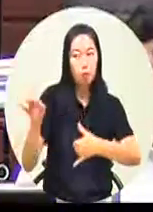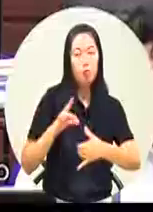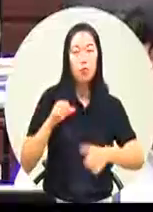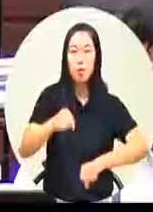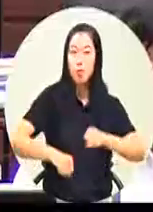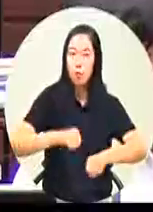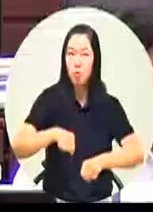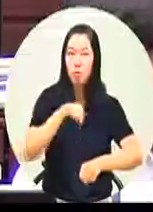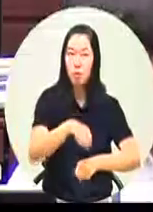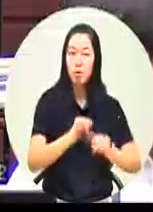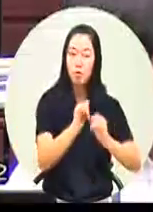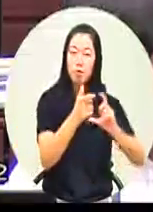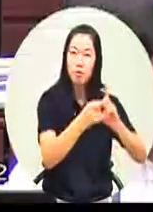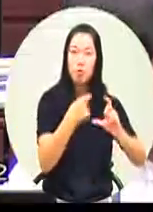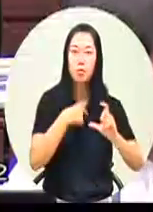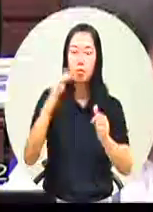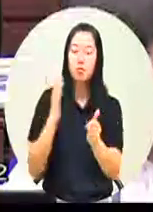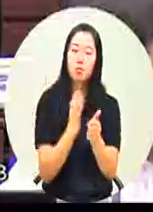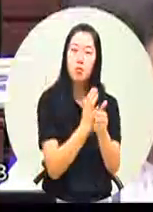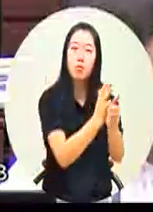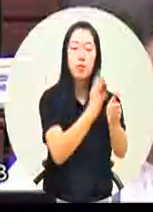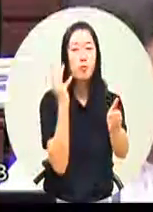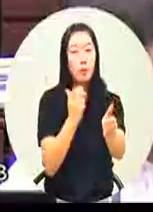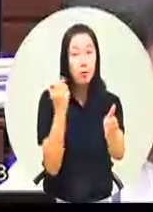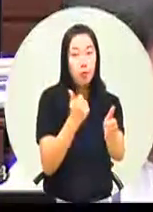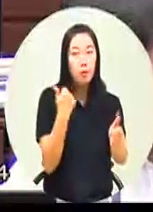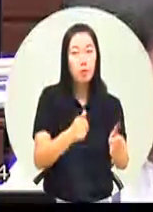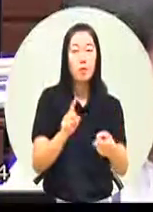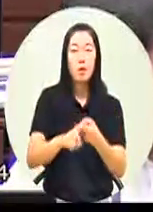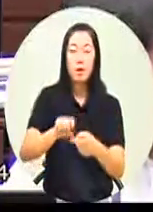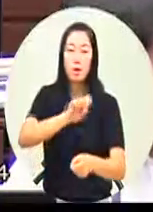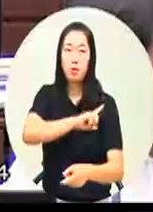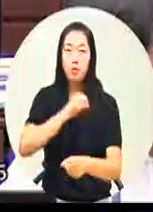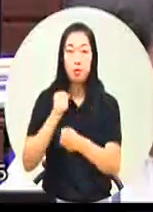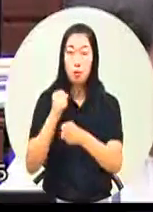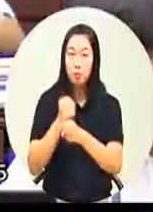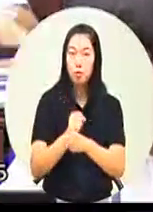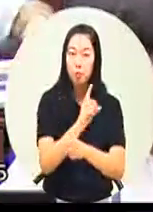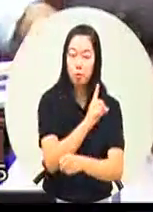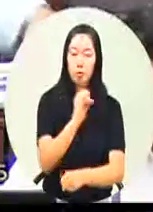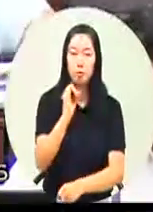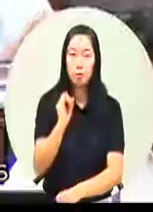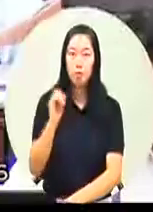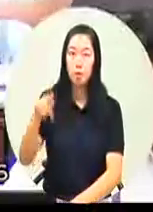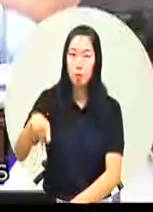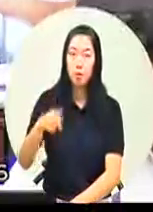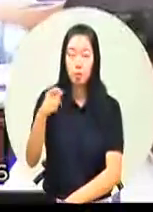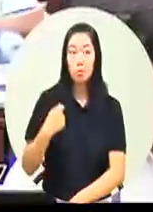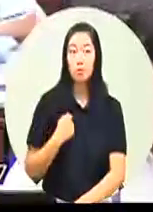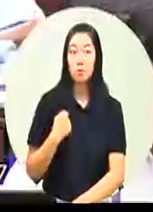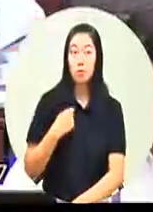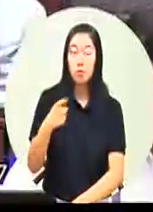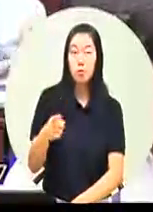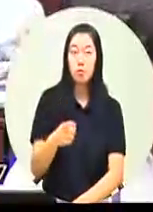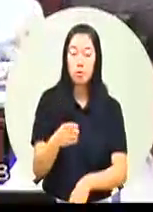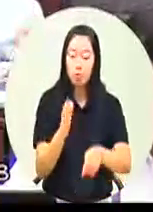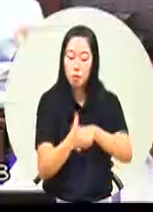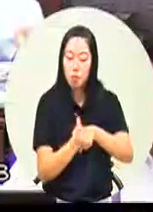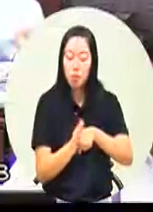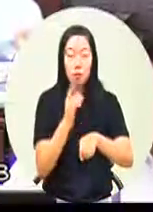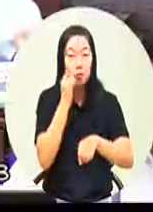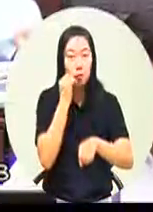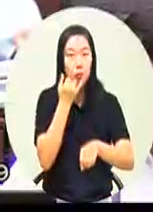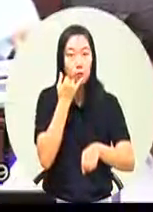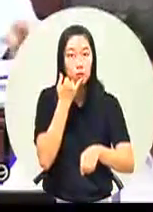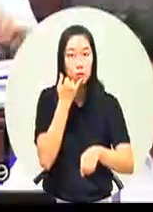跟社区我们有一些导览，还有手做的 DIY。 比如说大家都知道洋葱是拿来吃的，但是大家知不知道洋葱是可以